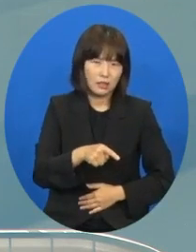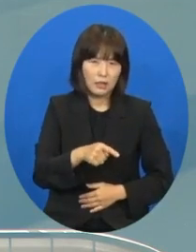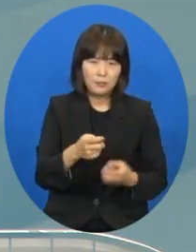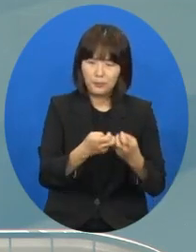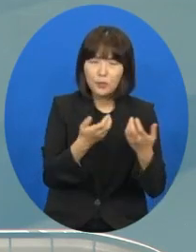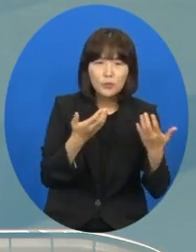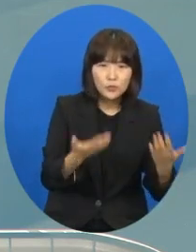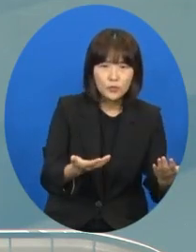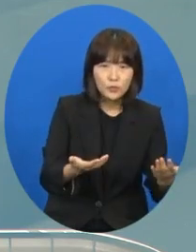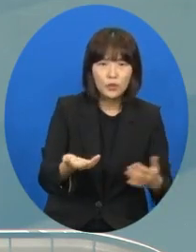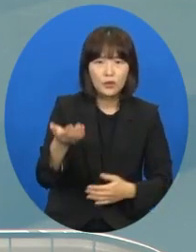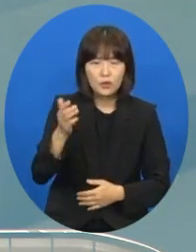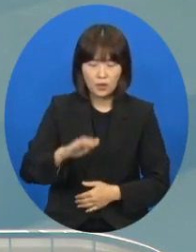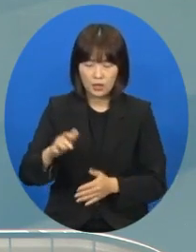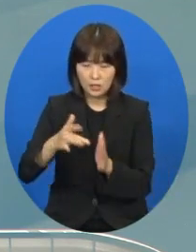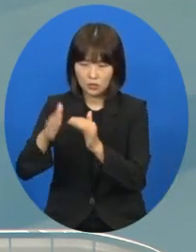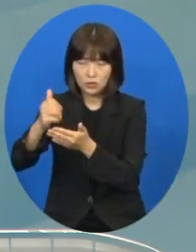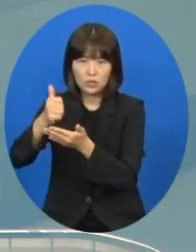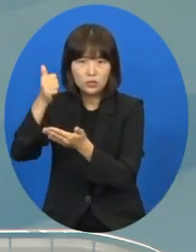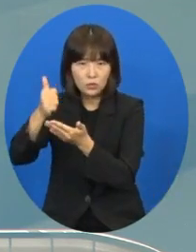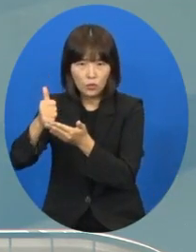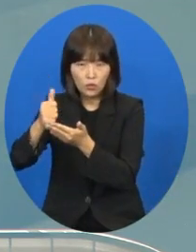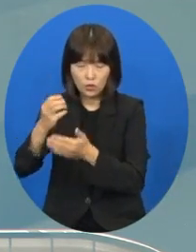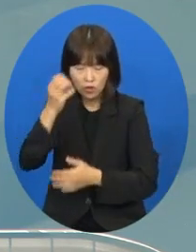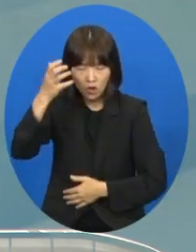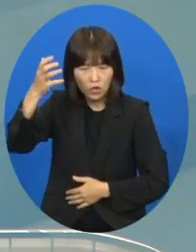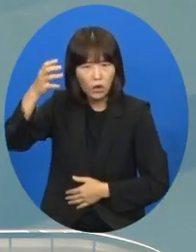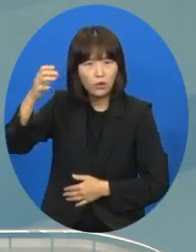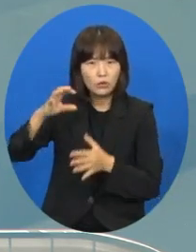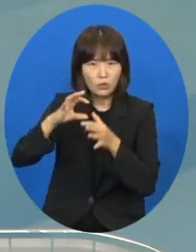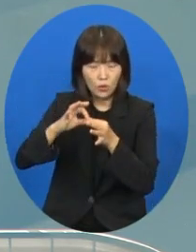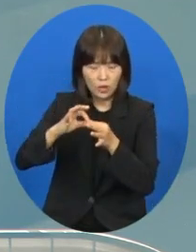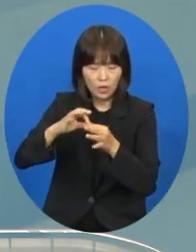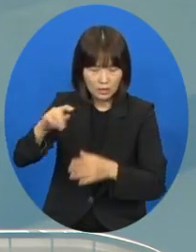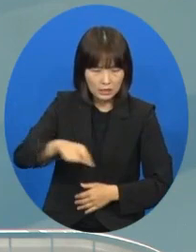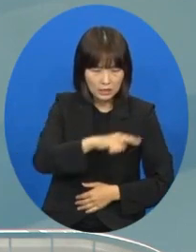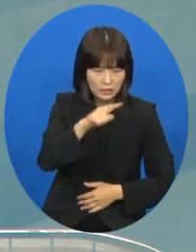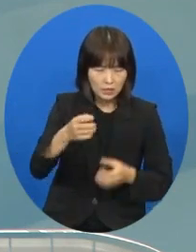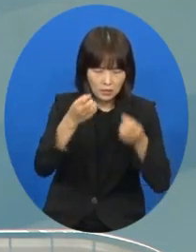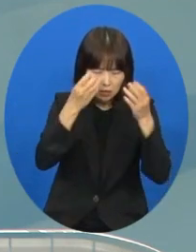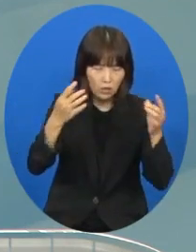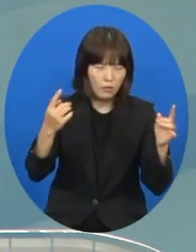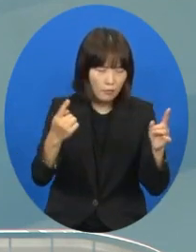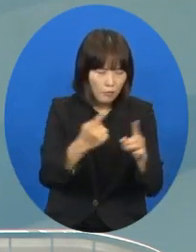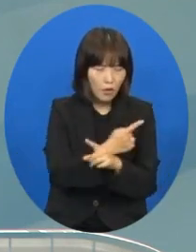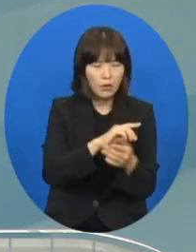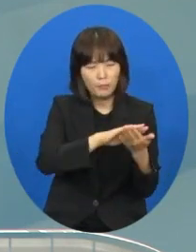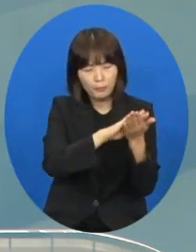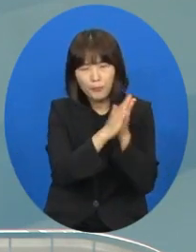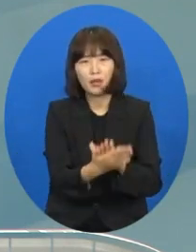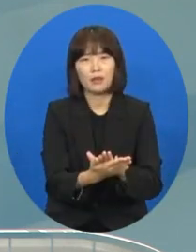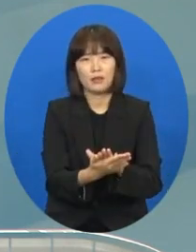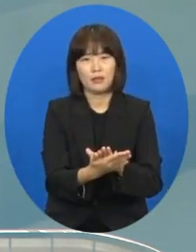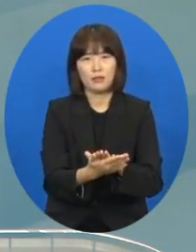예수 그리스도의 성령으로 그들이 완전히 새로워지고 사람이 완전히 달라진 거예요.